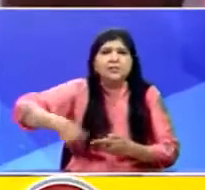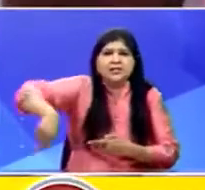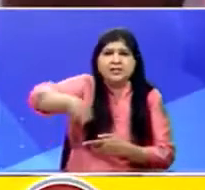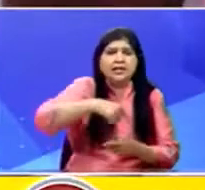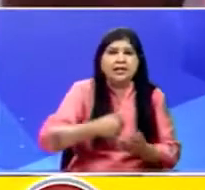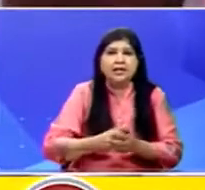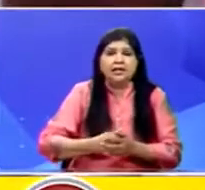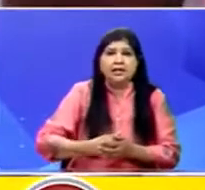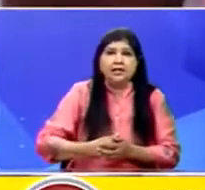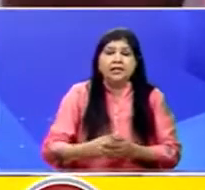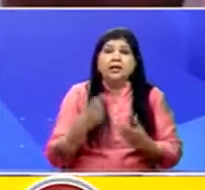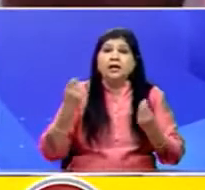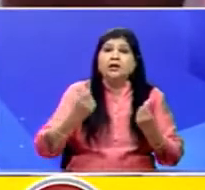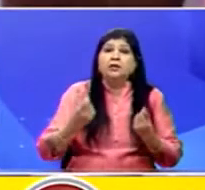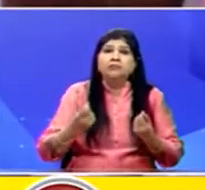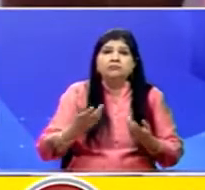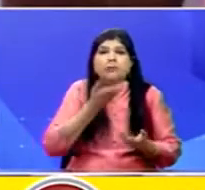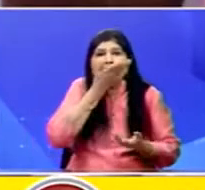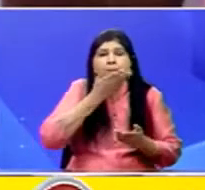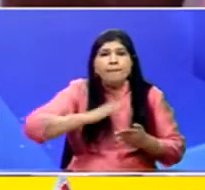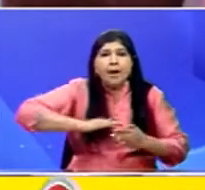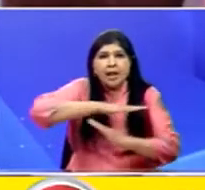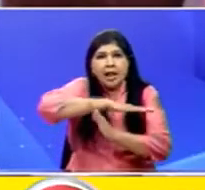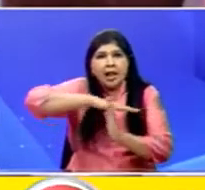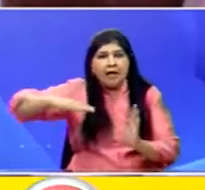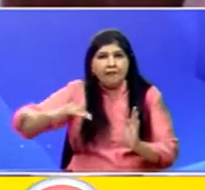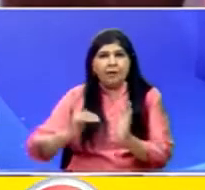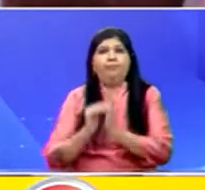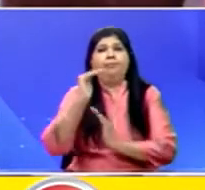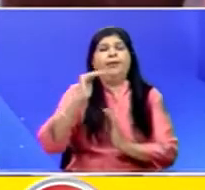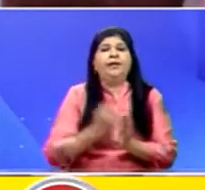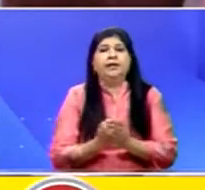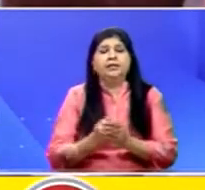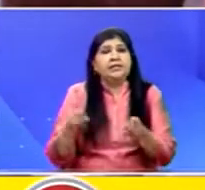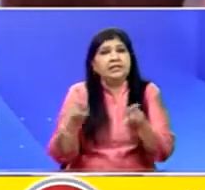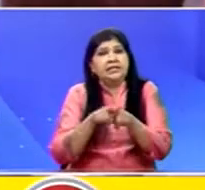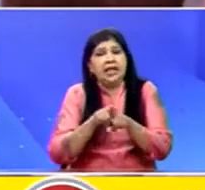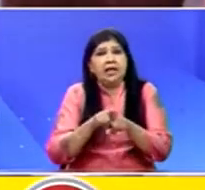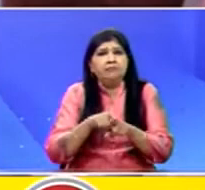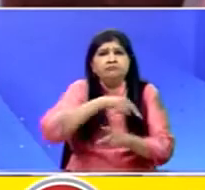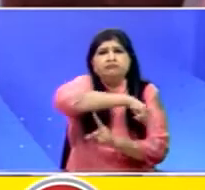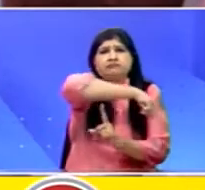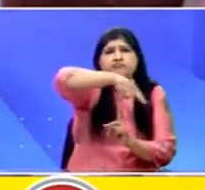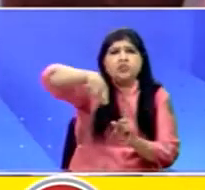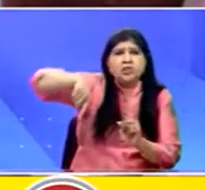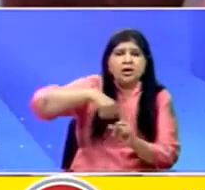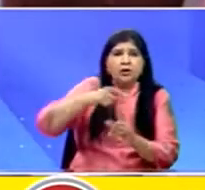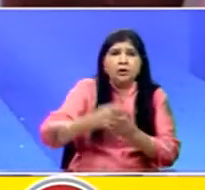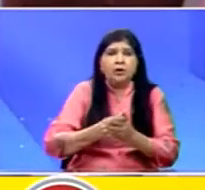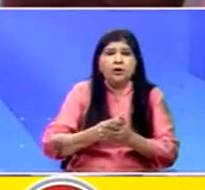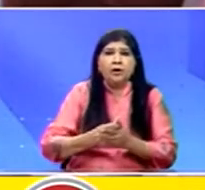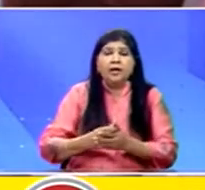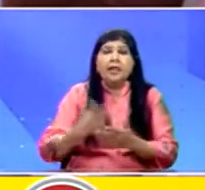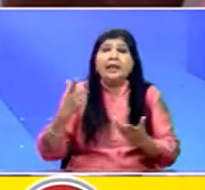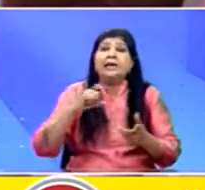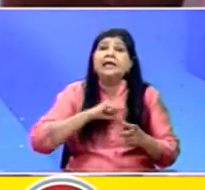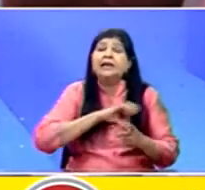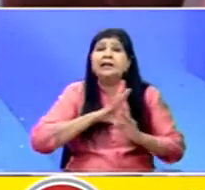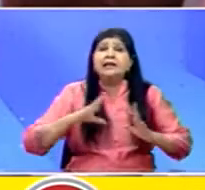का ग्राउंड वाटर टेबल बढ़ा है, वहीं इनके चारों ओर हरियाली भी बढ़ रही